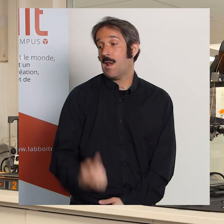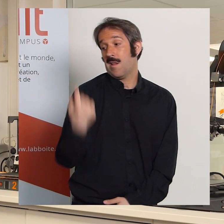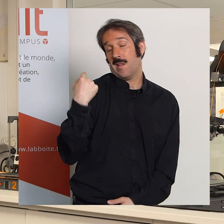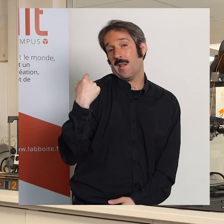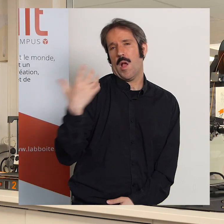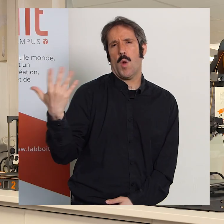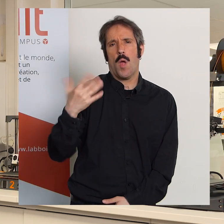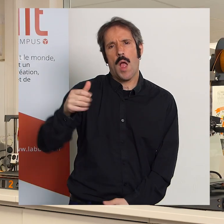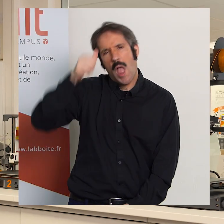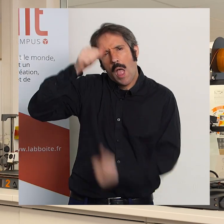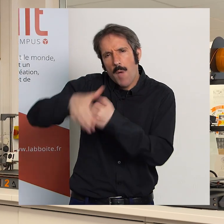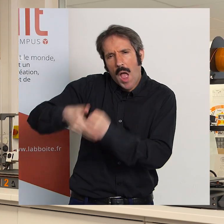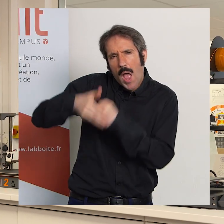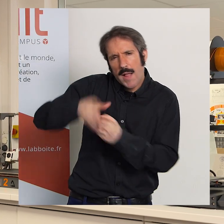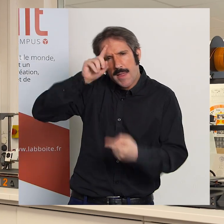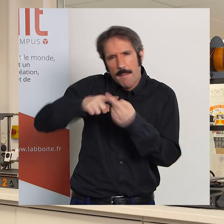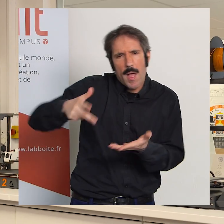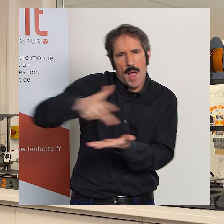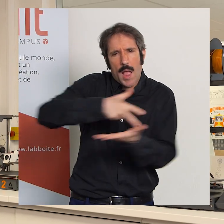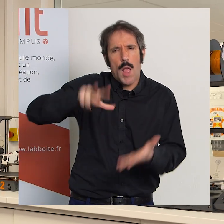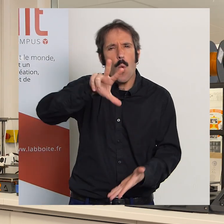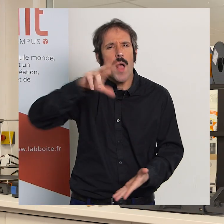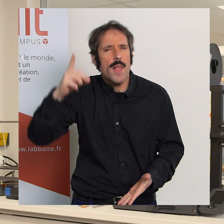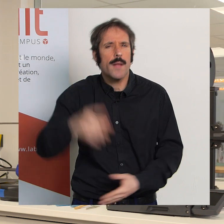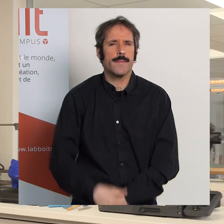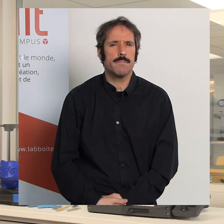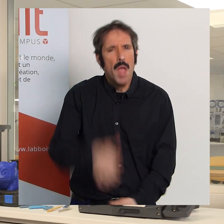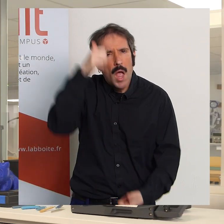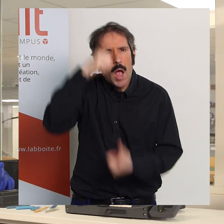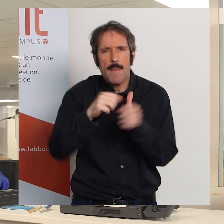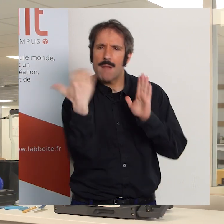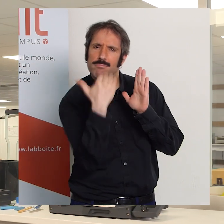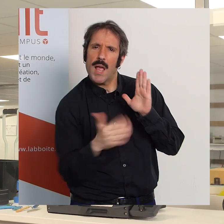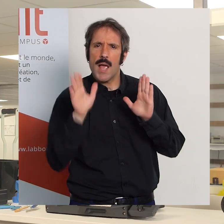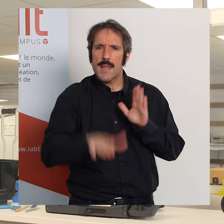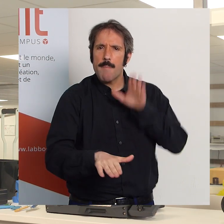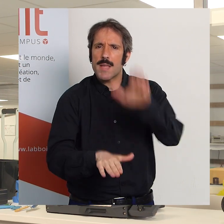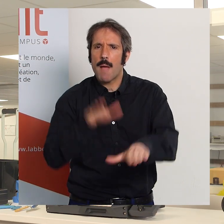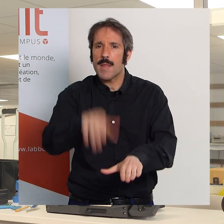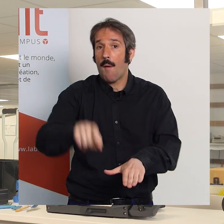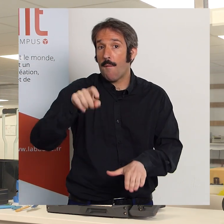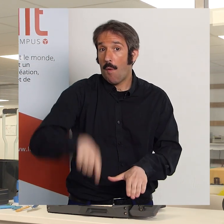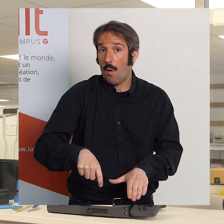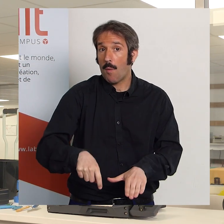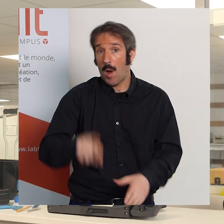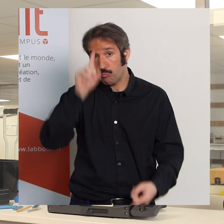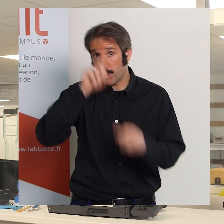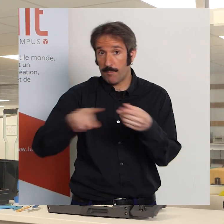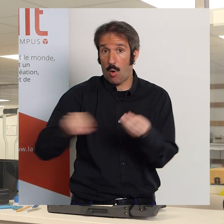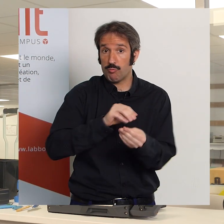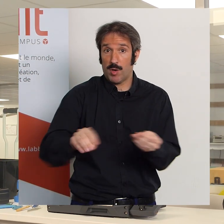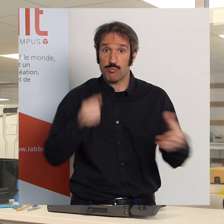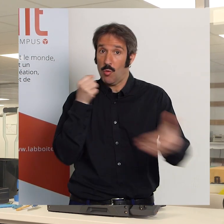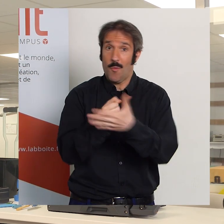Derrière moi se trouve un aide-mémoire de l'impression 3D. Il vous rappelle les étapes à suivre pour réaliser votre